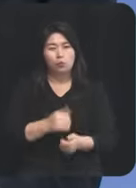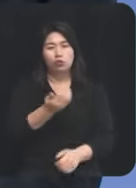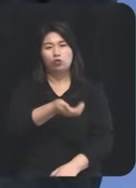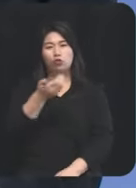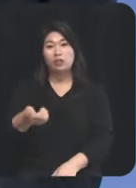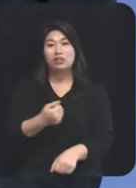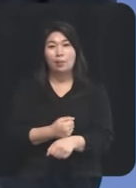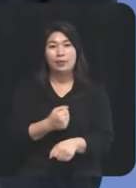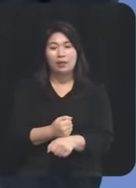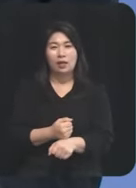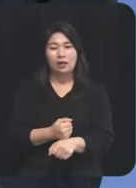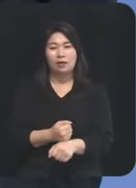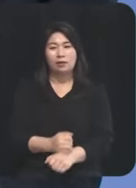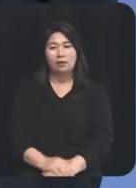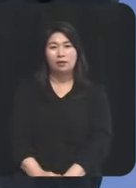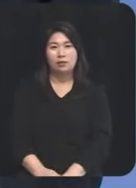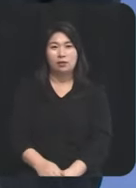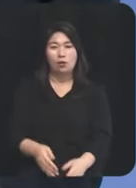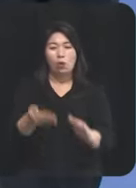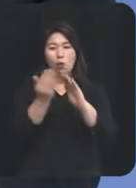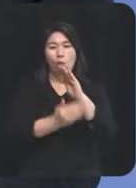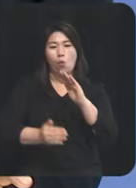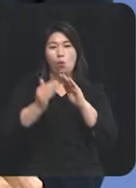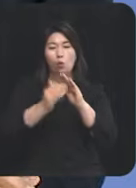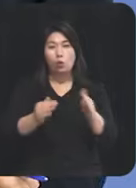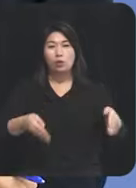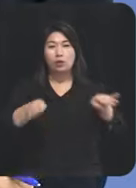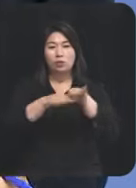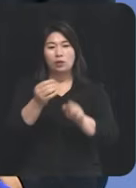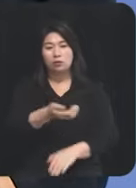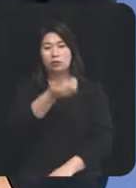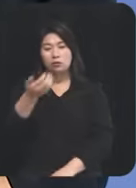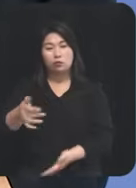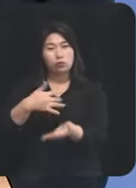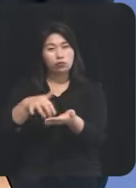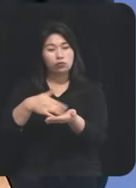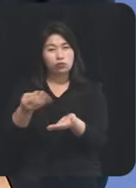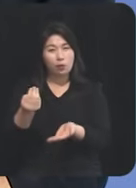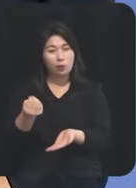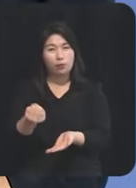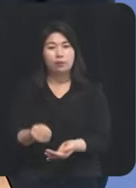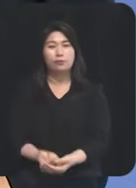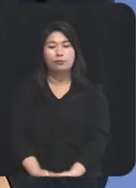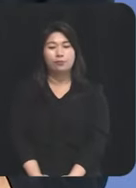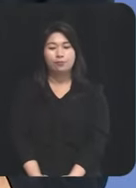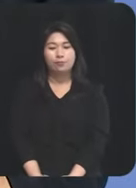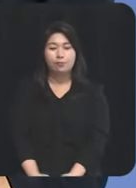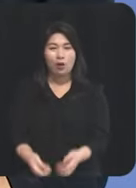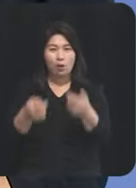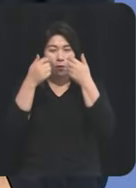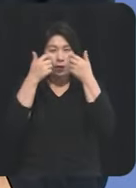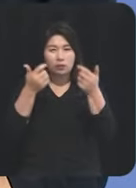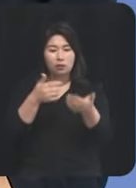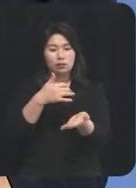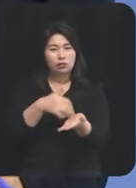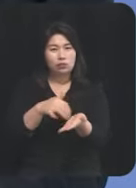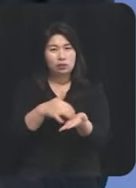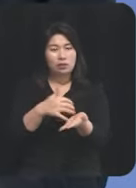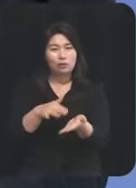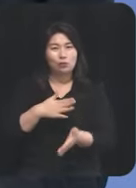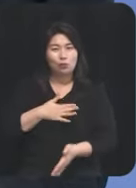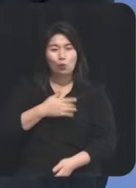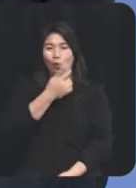그러면 이전 대상 공공기관들이 몇 개 정도 된다고 보십니까? 그 정확한 숫자는 예. 저도